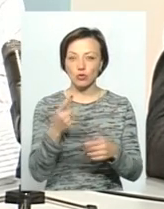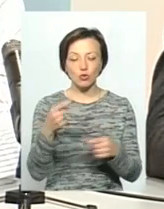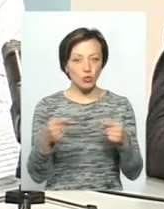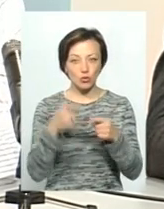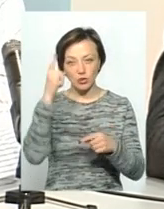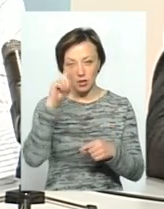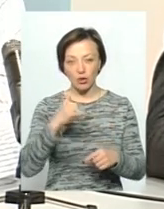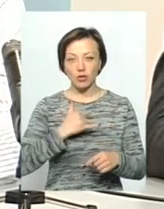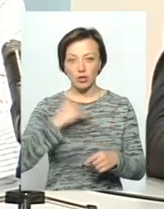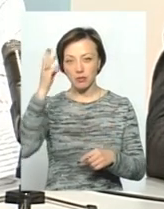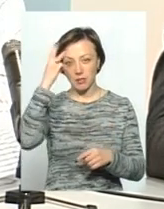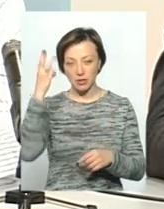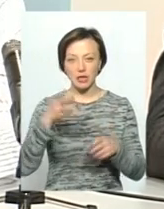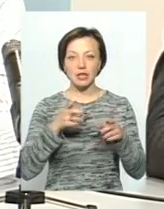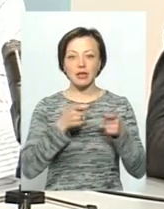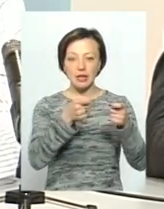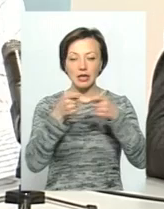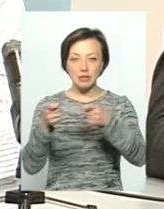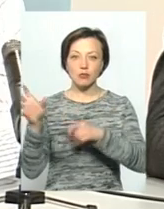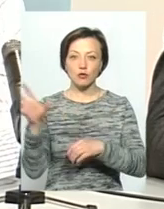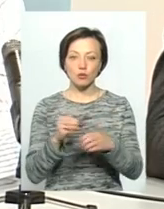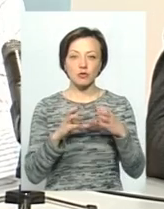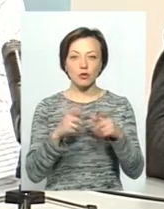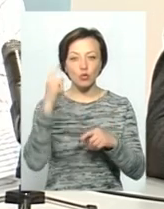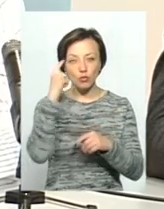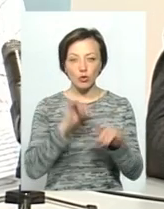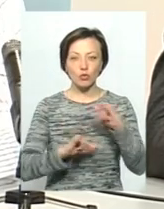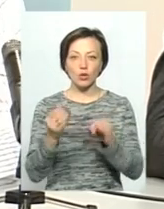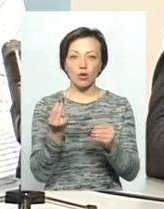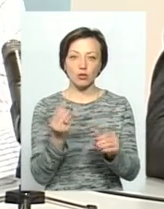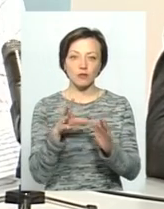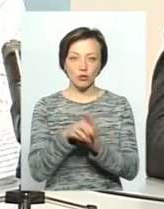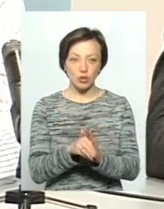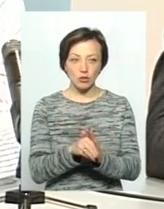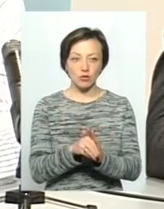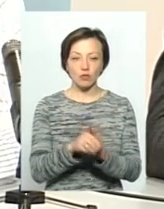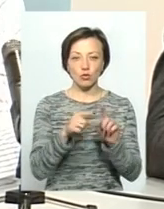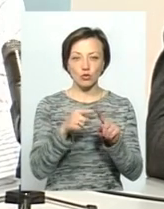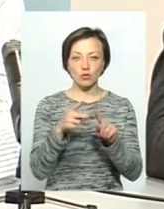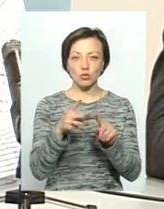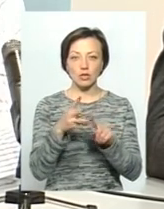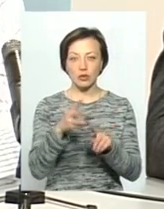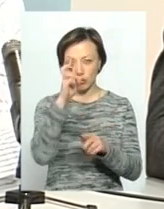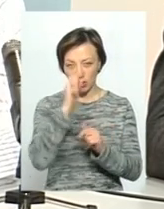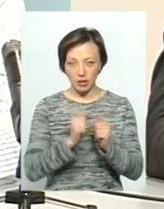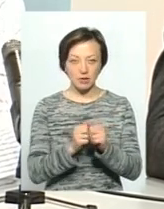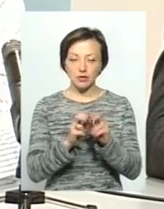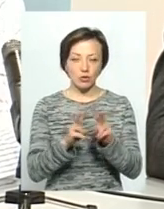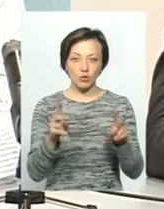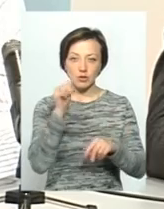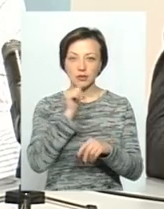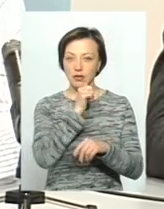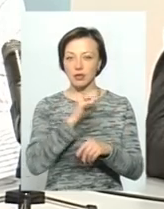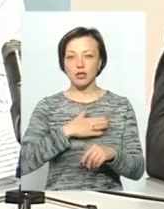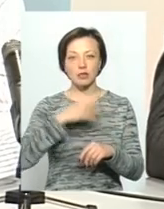що наші хмельничани їздять по всьому світу і думають, куди вложити гроші, в одну, чи другу, чи третю країну. Я думаю, це для такого не секрет, що наші